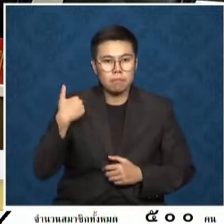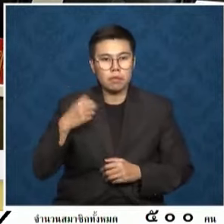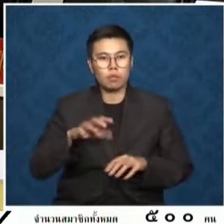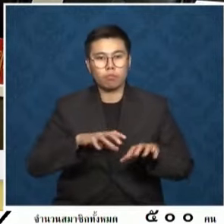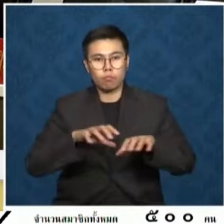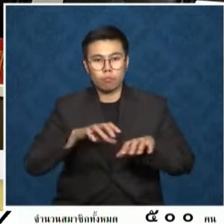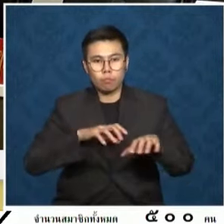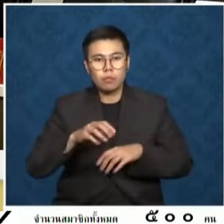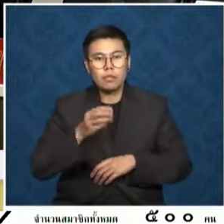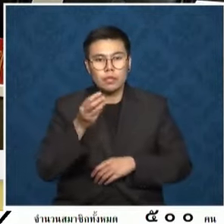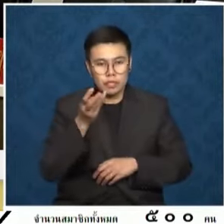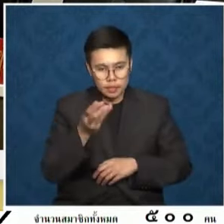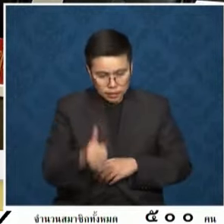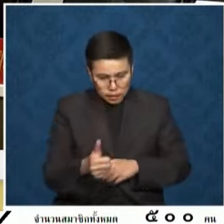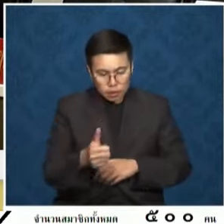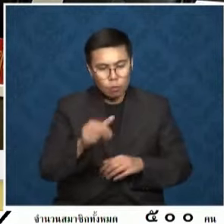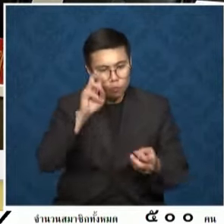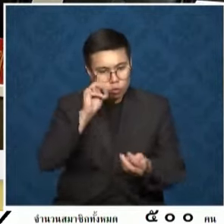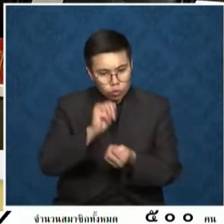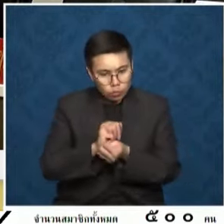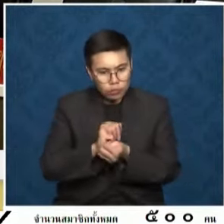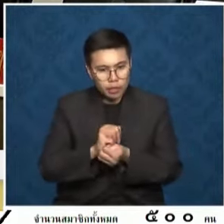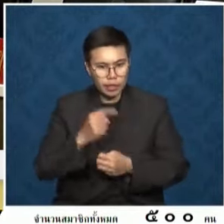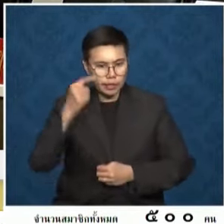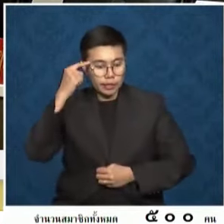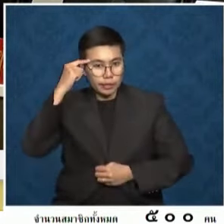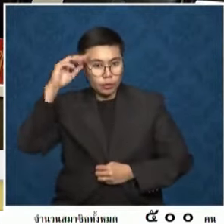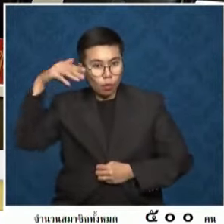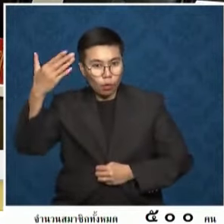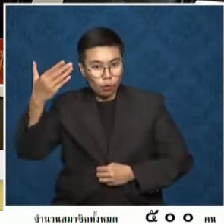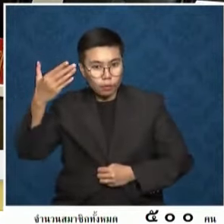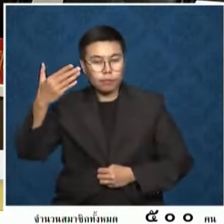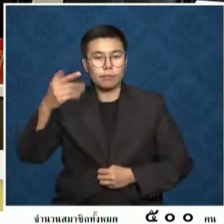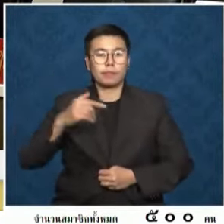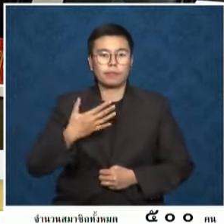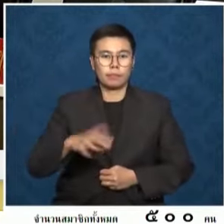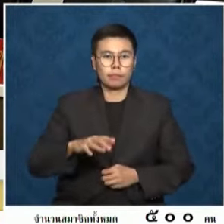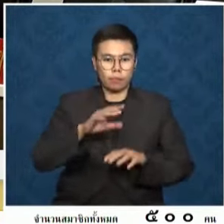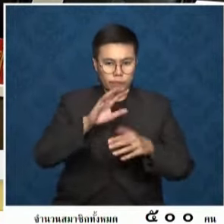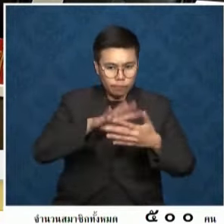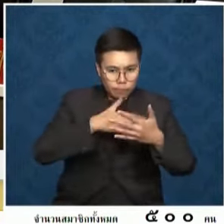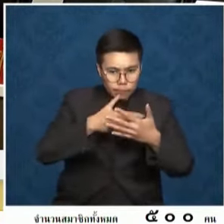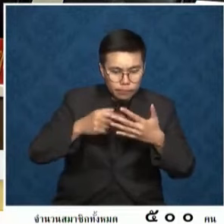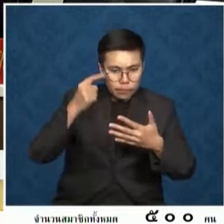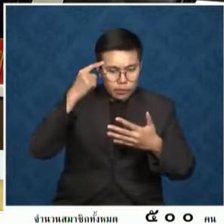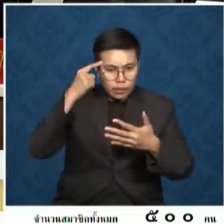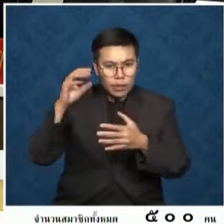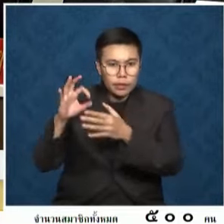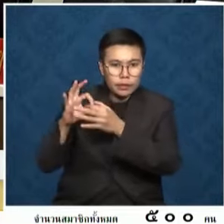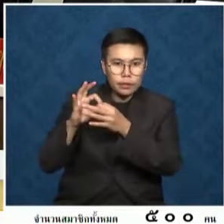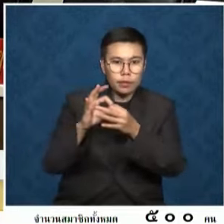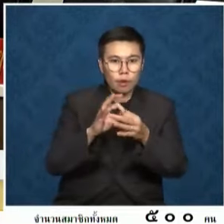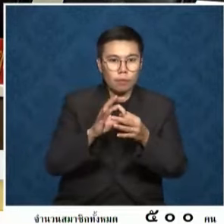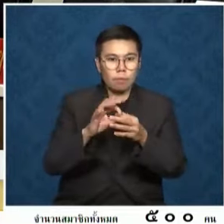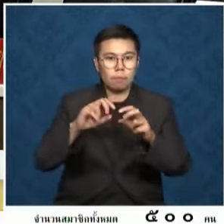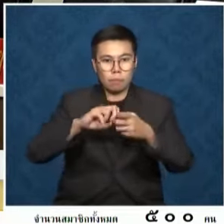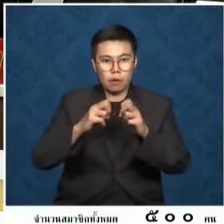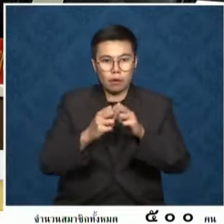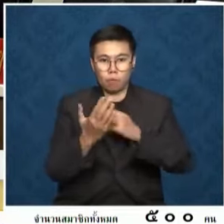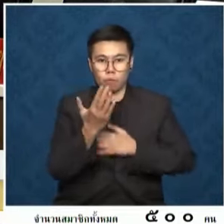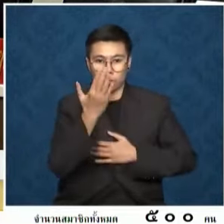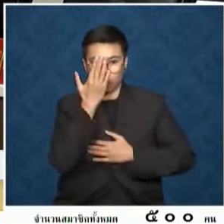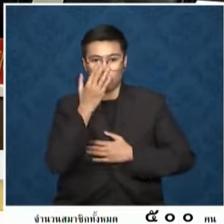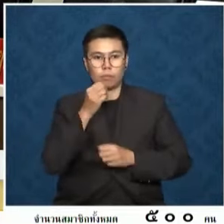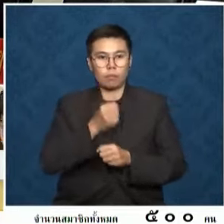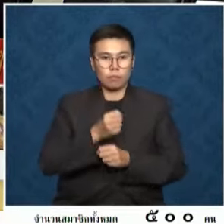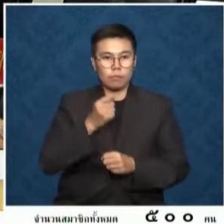ถานการณ์ได้อย่างเหมาะสมและมีวุฒิภาวะสอดคล้องกับสถานการณ์ที่ได้เกิดขึ้นจริงซึ่งผ